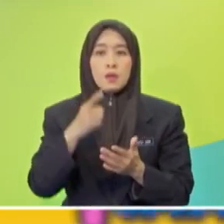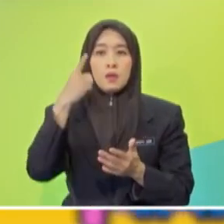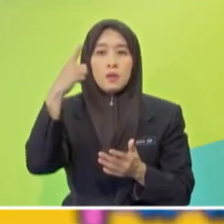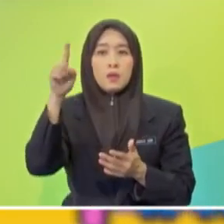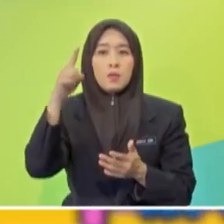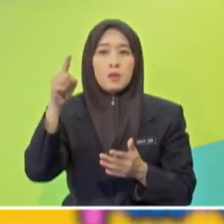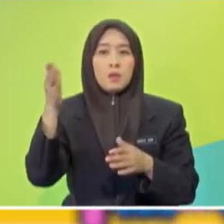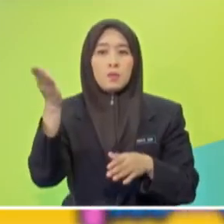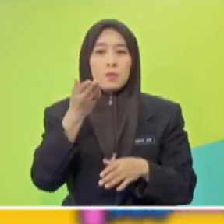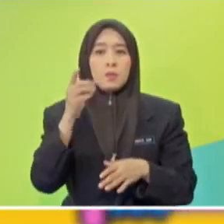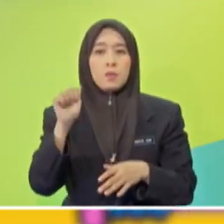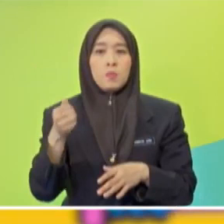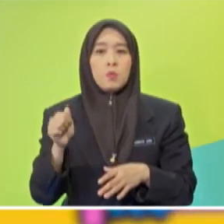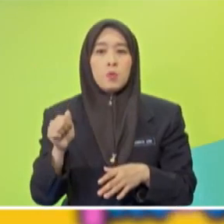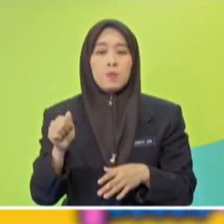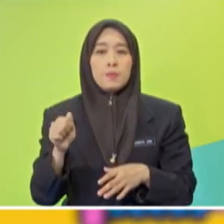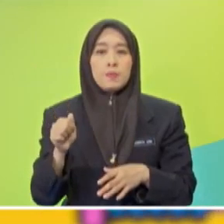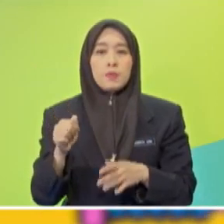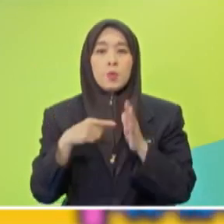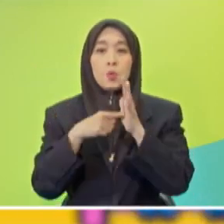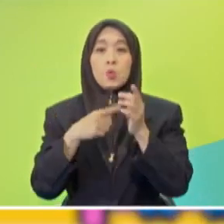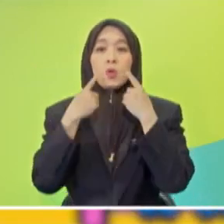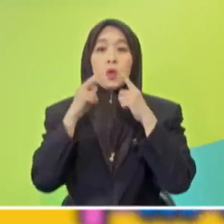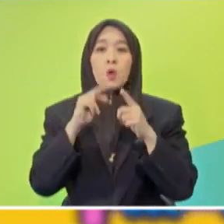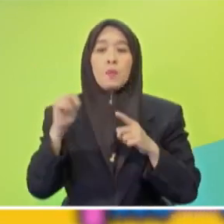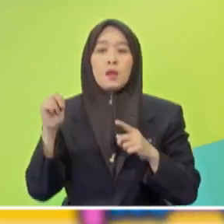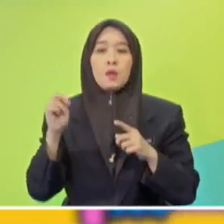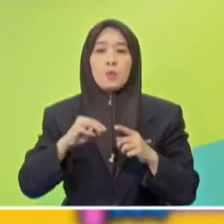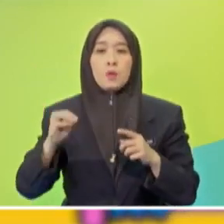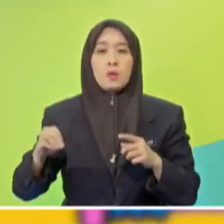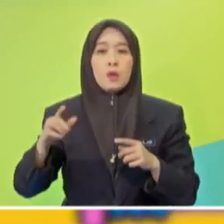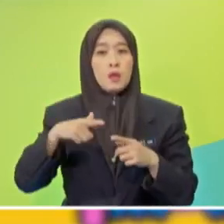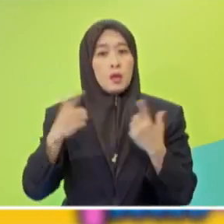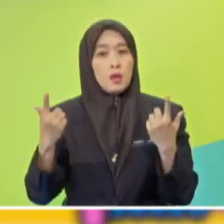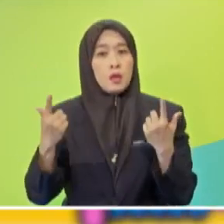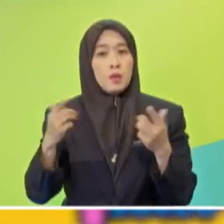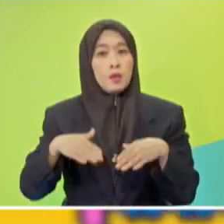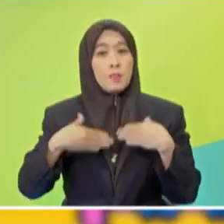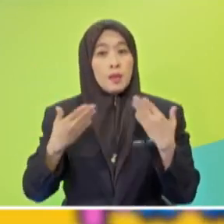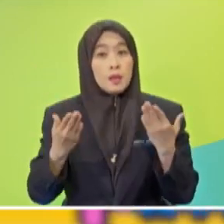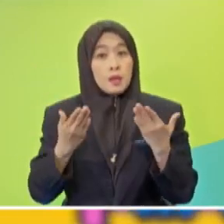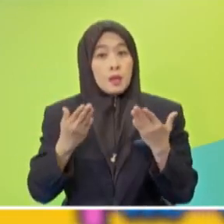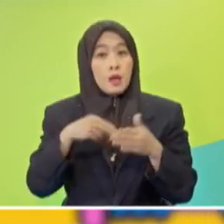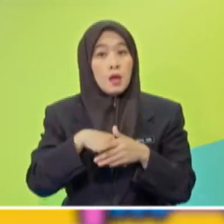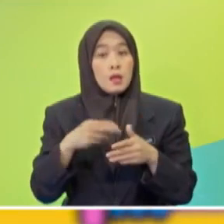lain boleh tunjukkan jawaban Bagaimana dengan hasil pengiraan Oke